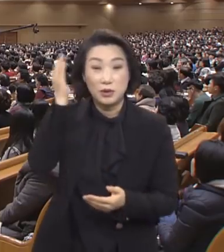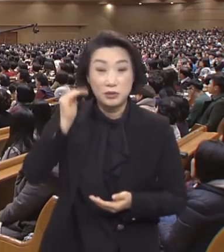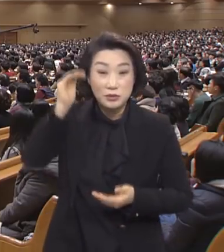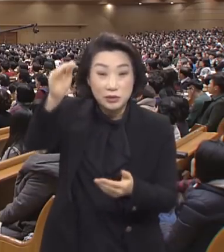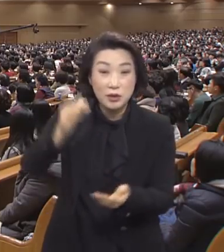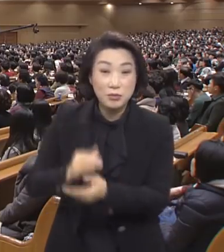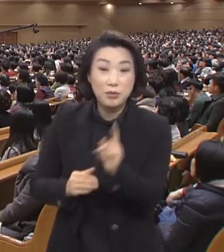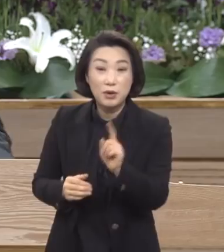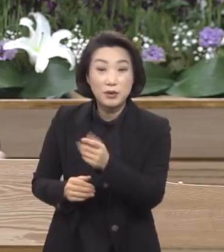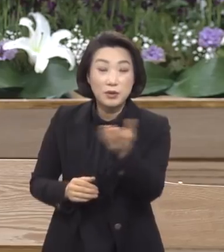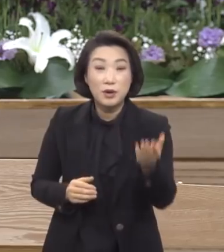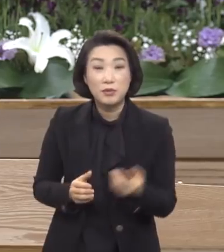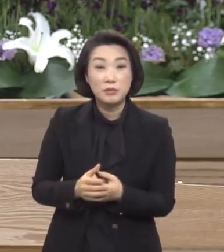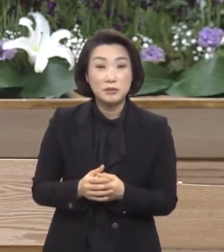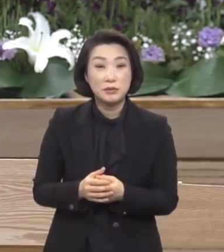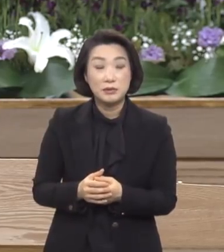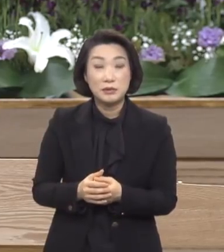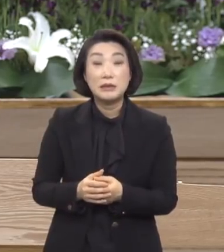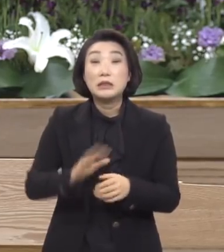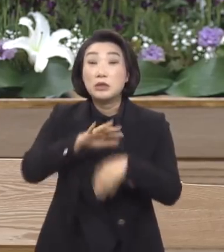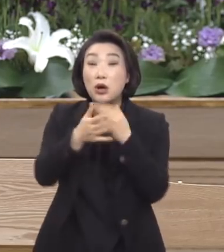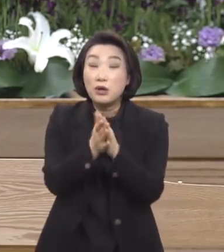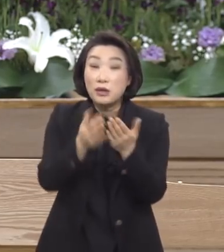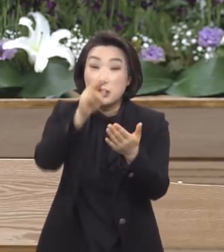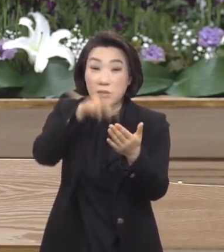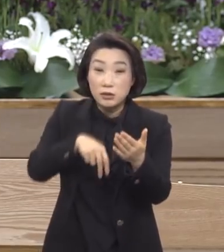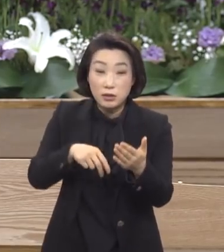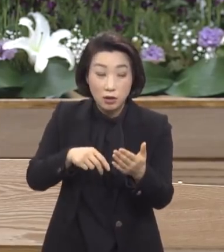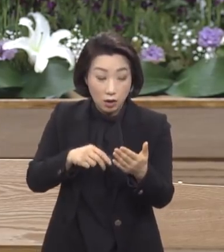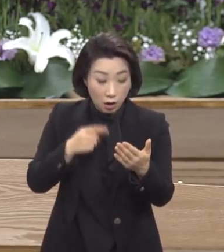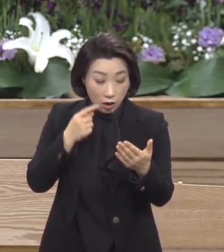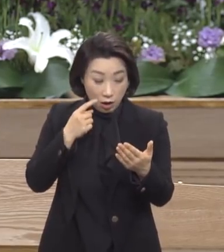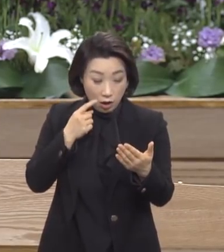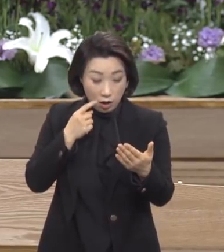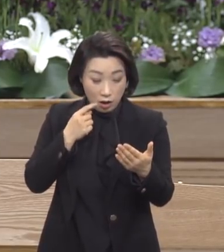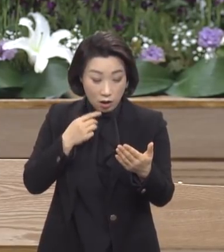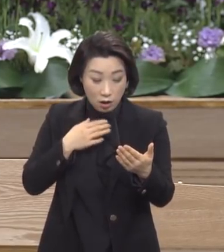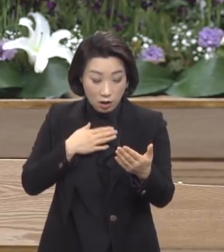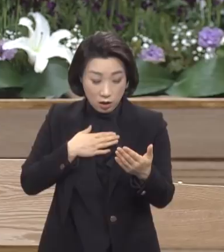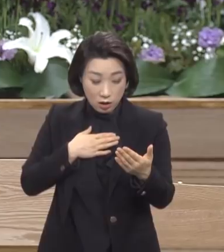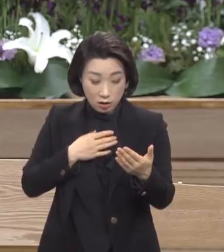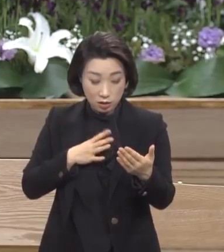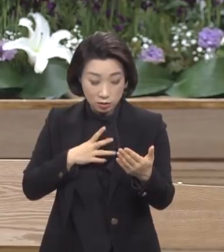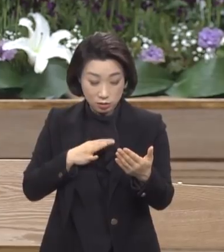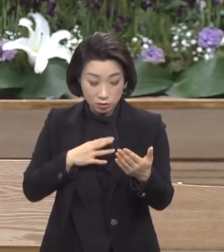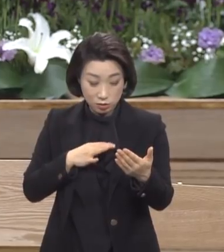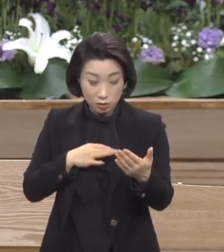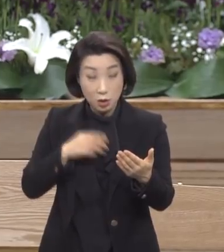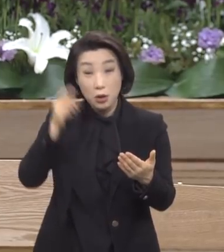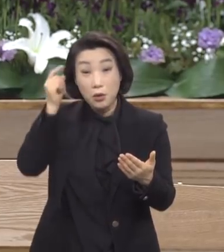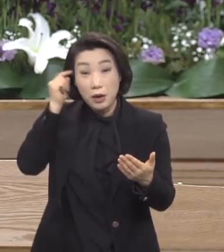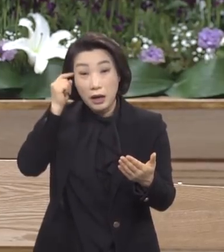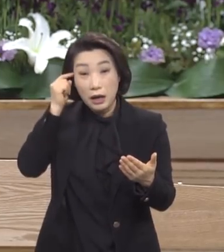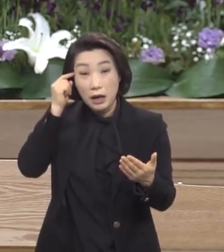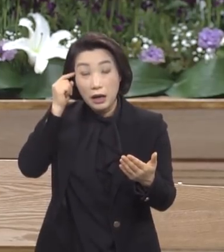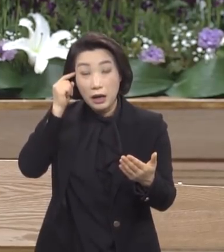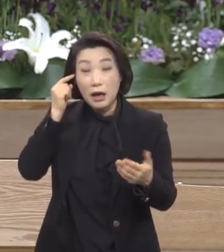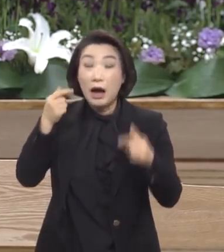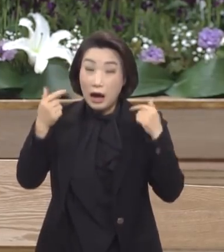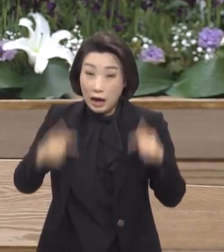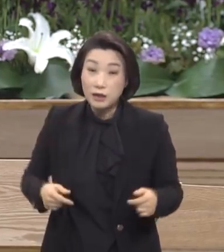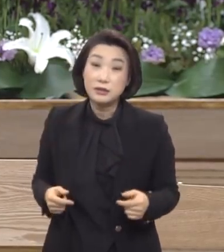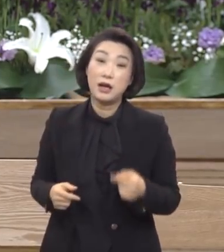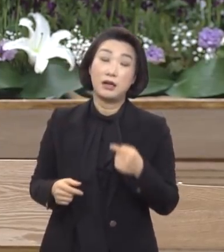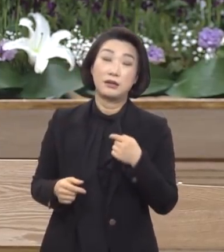말씀드리지만 이 성경을 읽을 때 보면 두려워요. 왜 두려우냐?